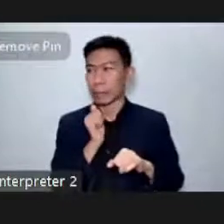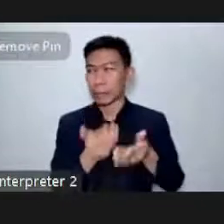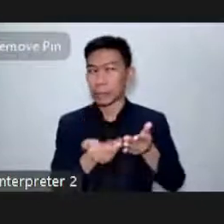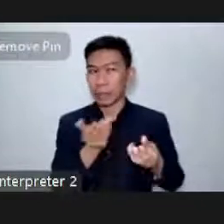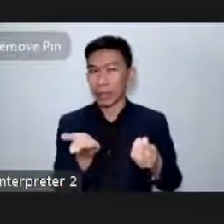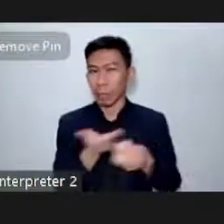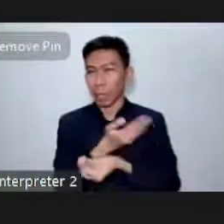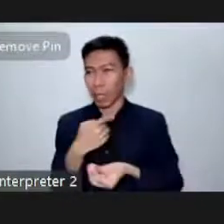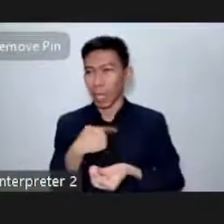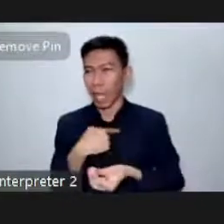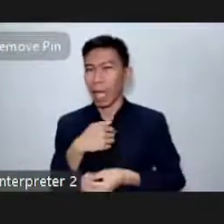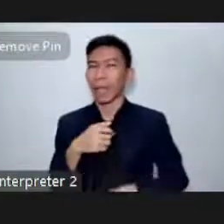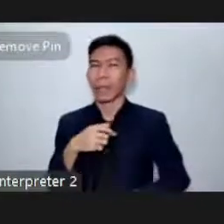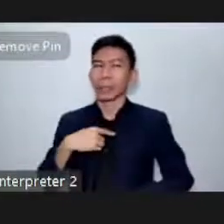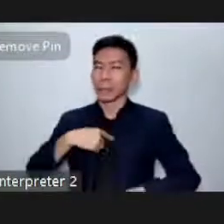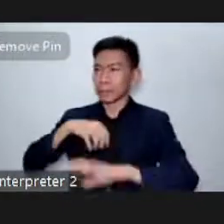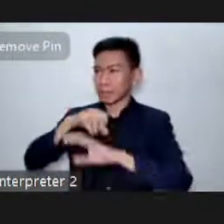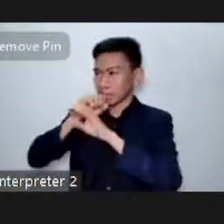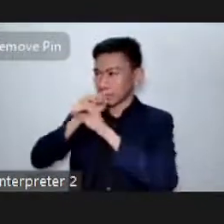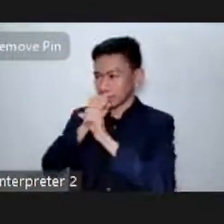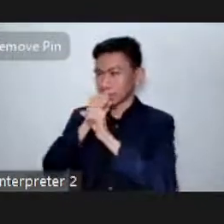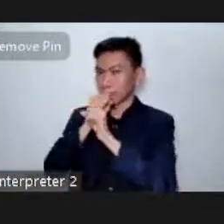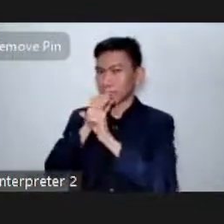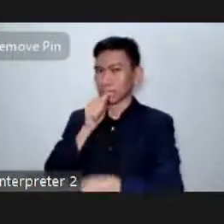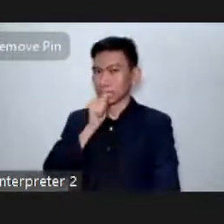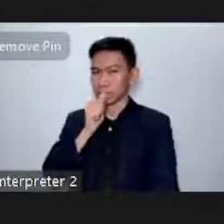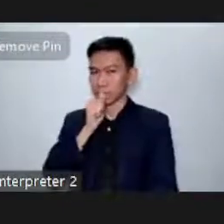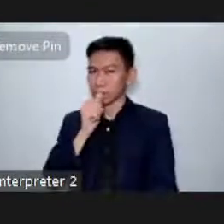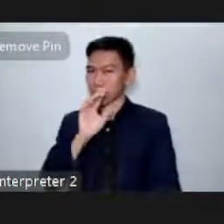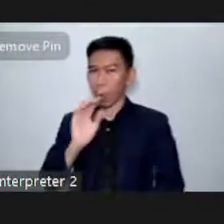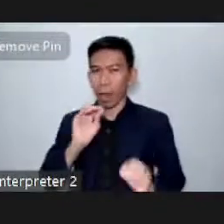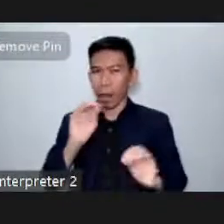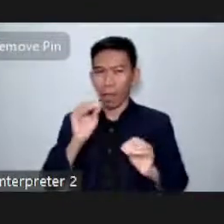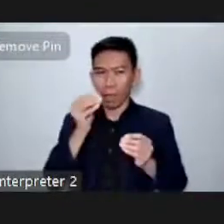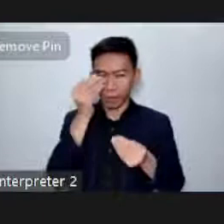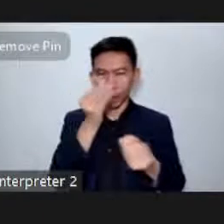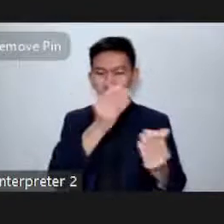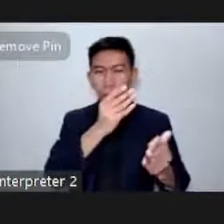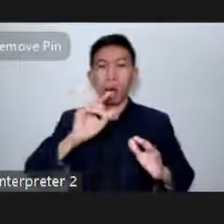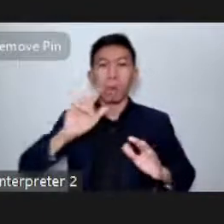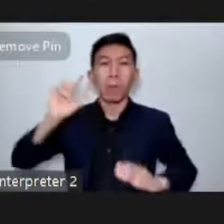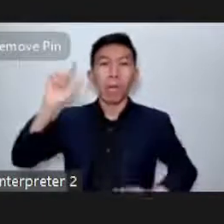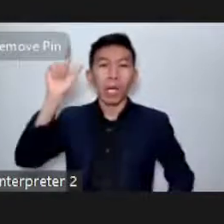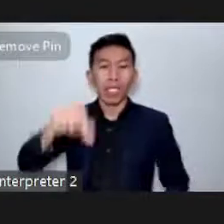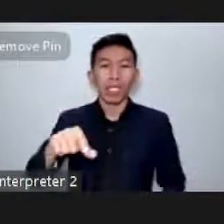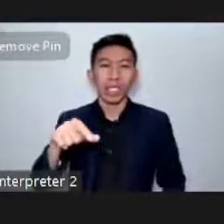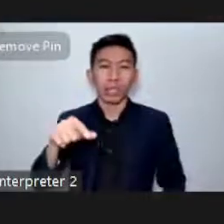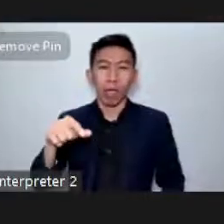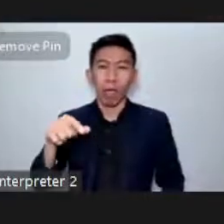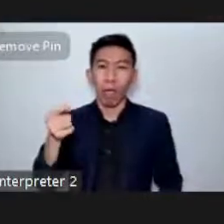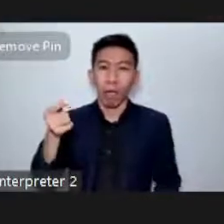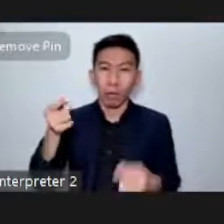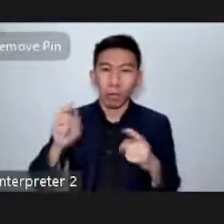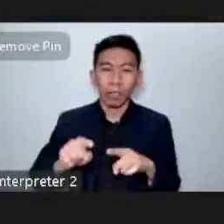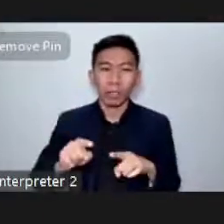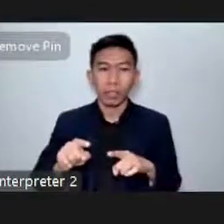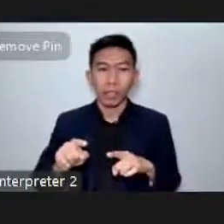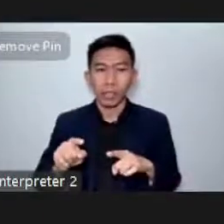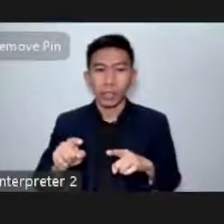ng trabaho, tinago ko po sa mga amo ko ang sakit kong ito. Pero dumating yung time po na